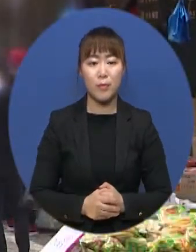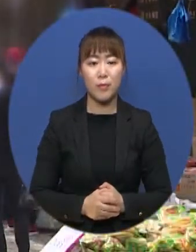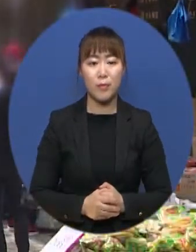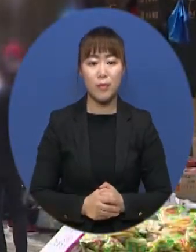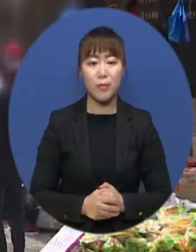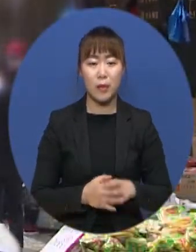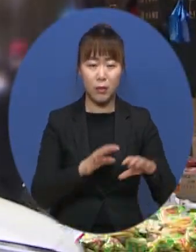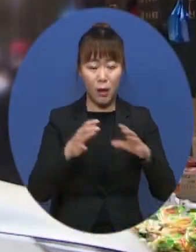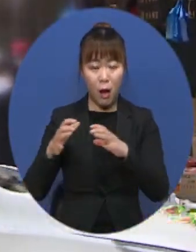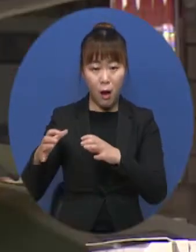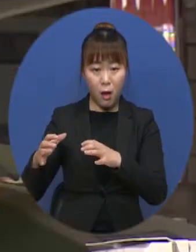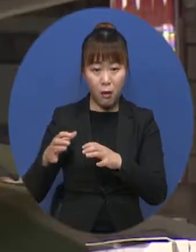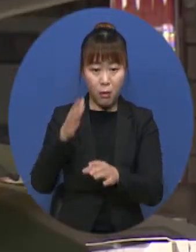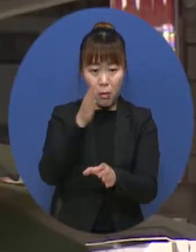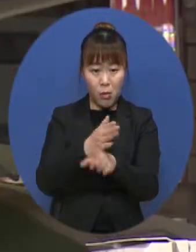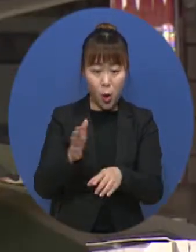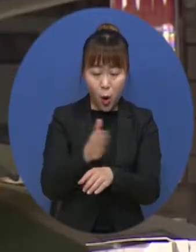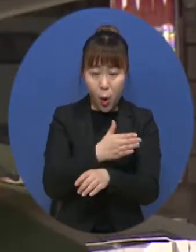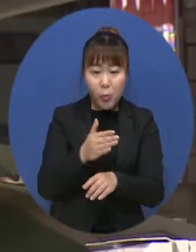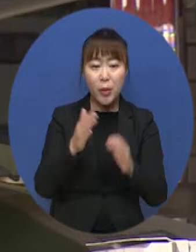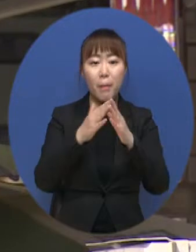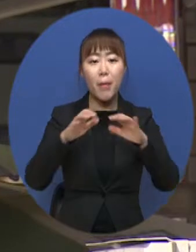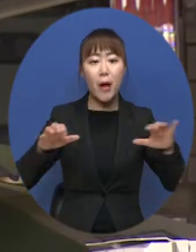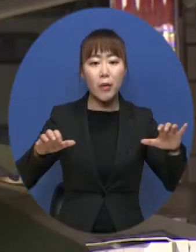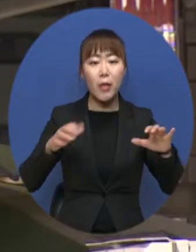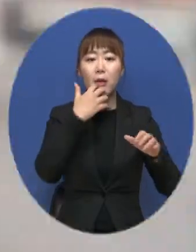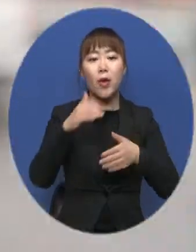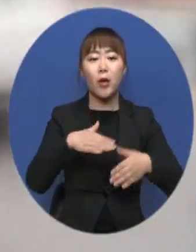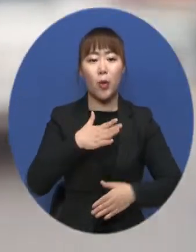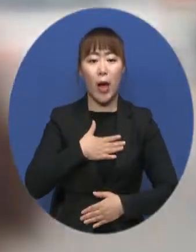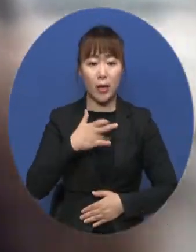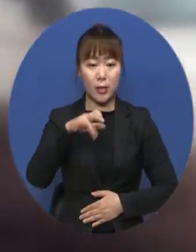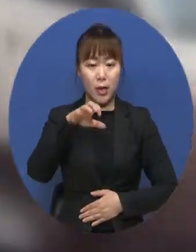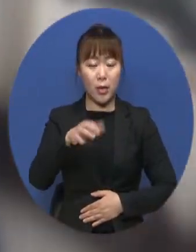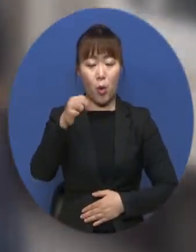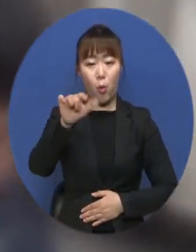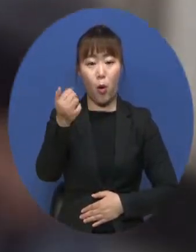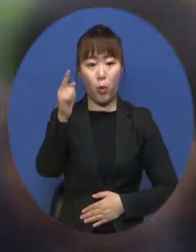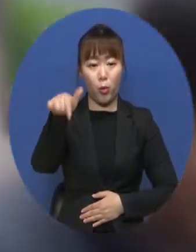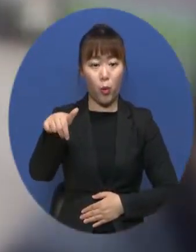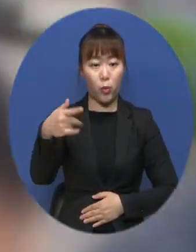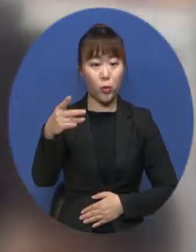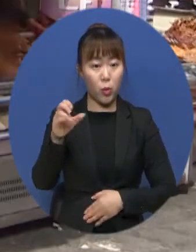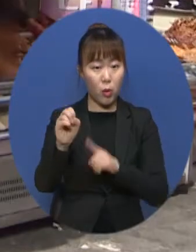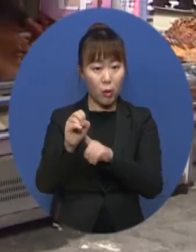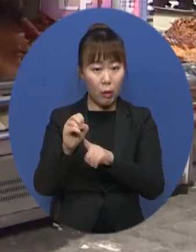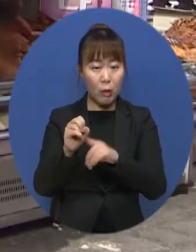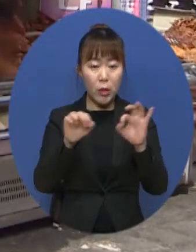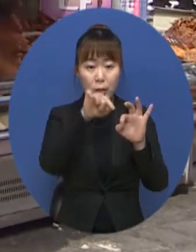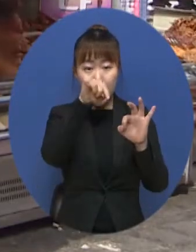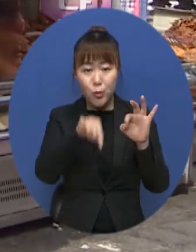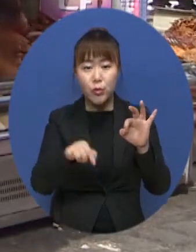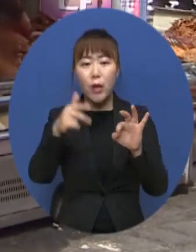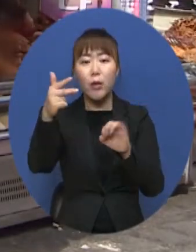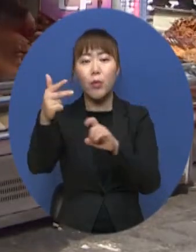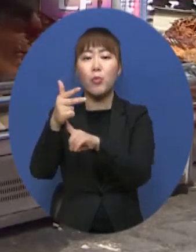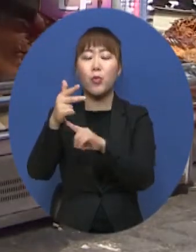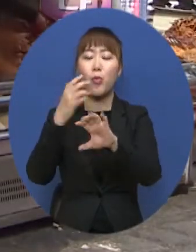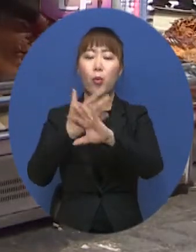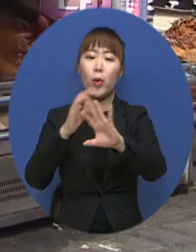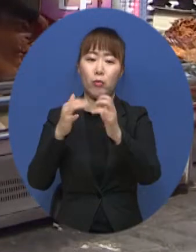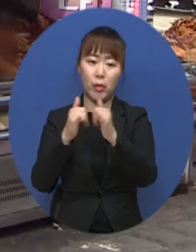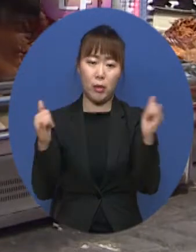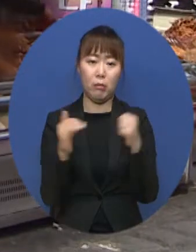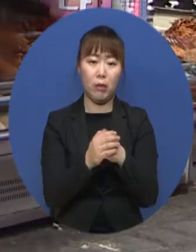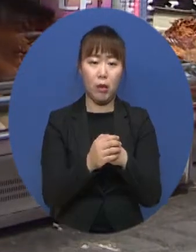국경 없는 마을로 불리는 경기도 안산의 원곡동. 이 동네의 주민 열의 일곱은 외국인입니다. 다문화 시대,